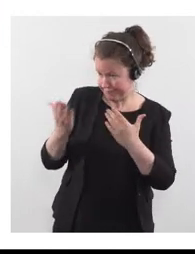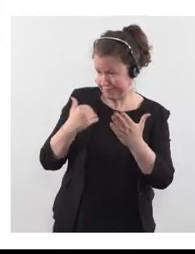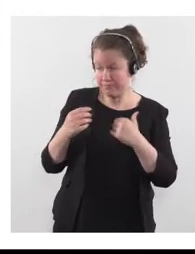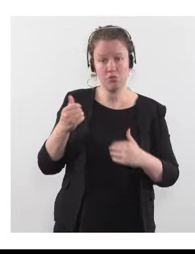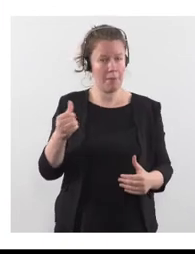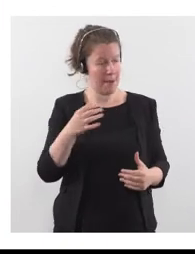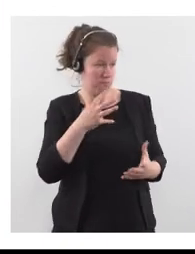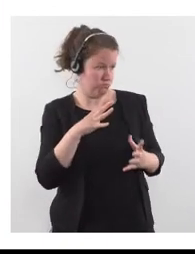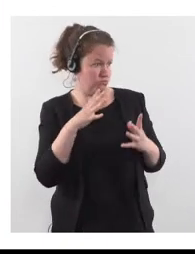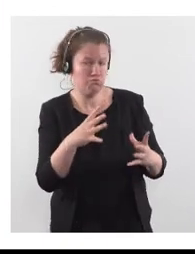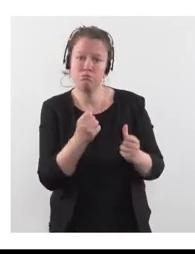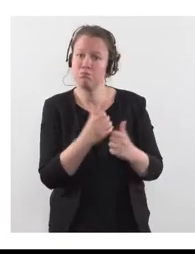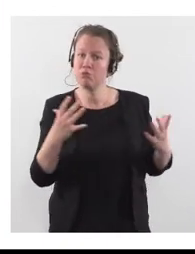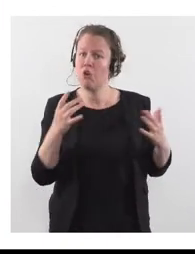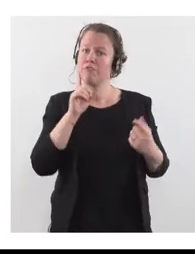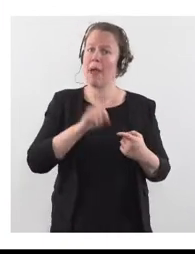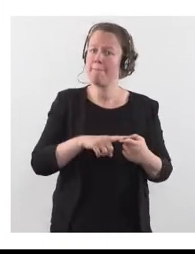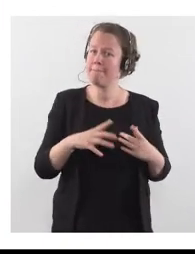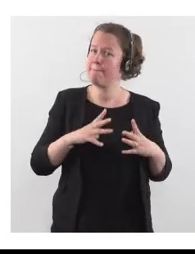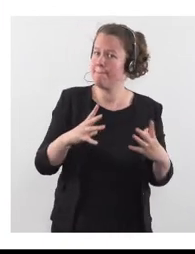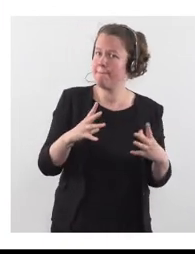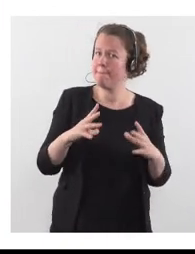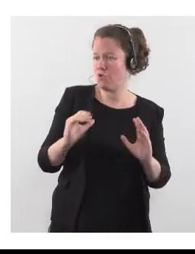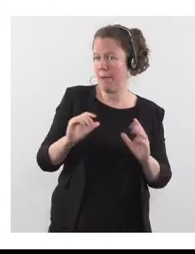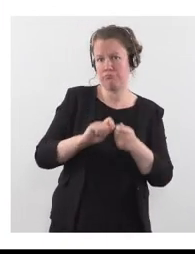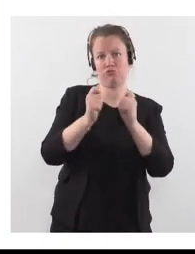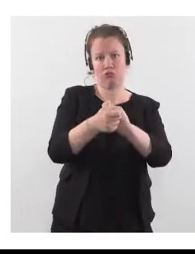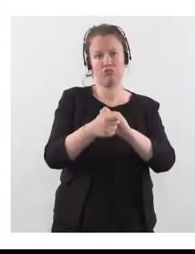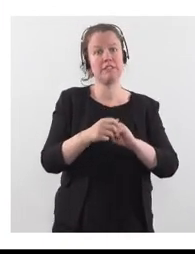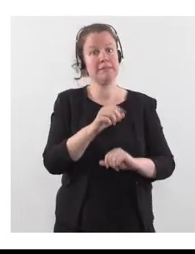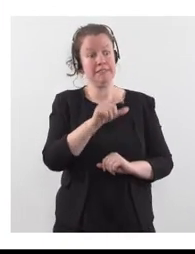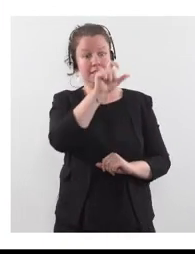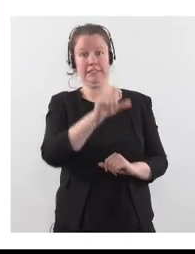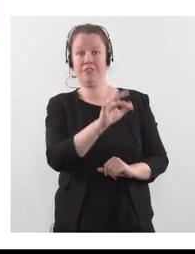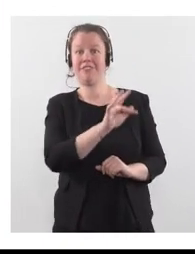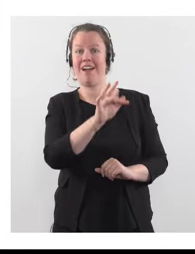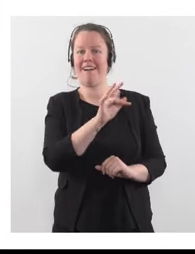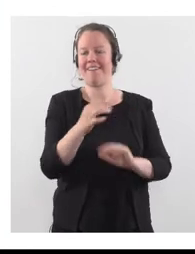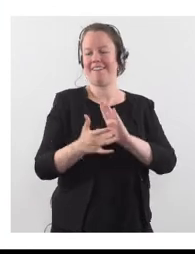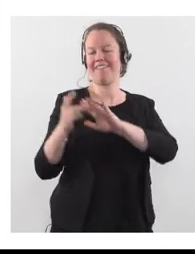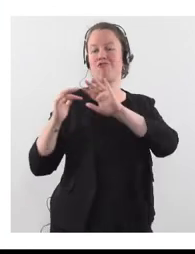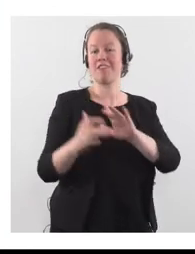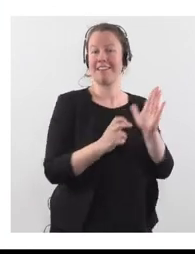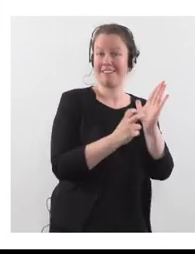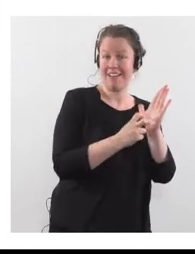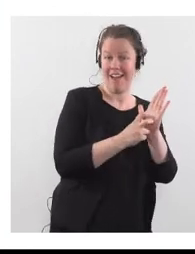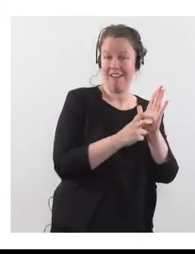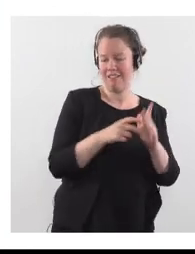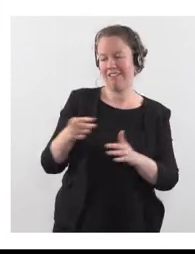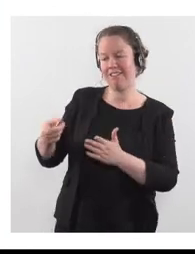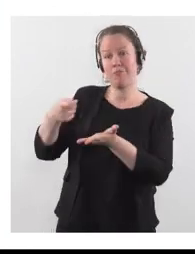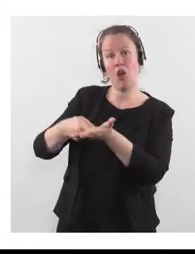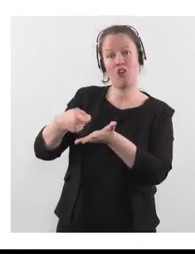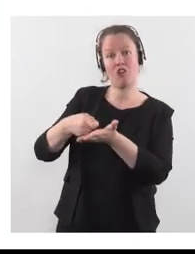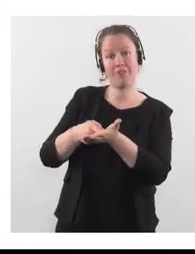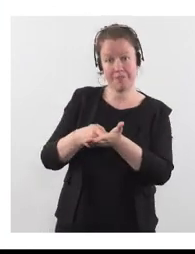sur certains points. Et je devrais dire que le cas de Fida, un réfugié syrien, et une banque ont